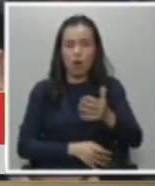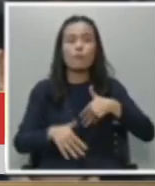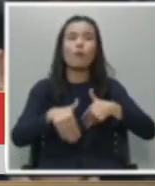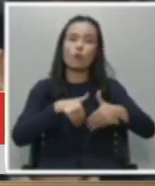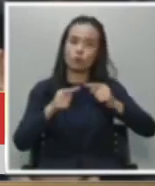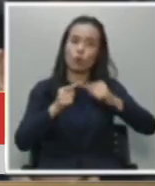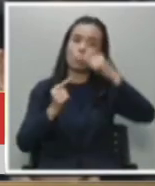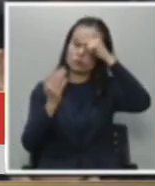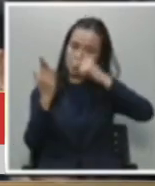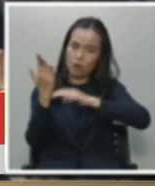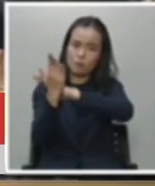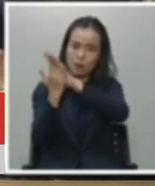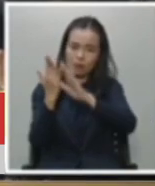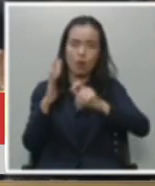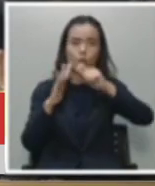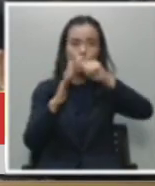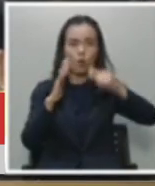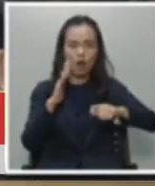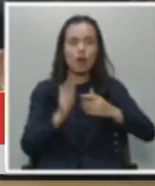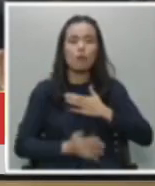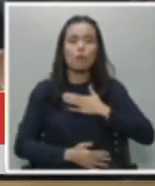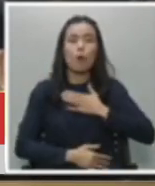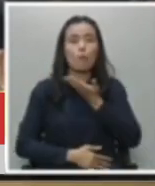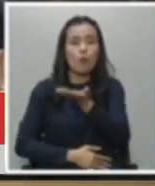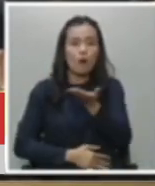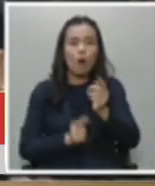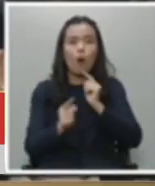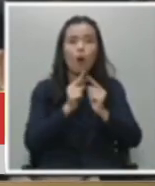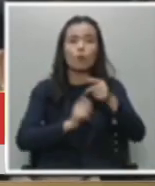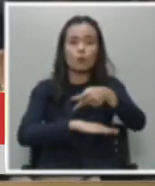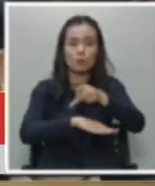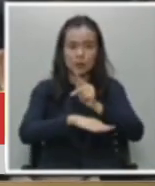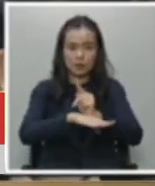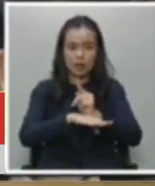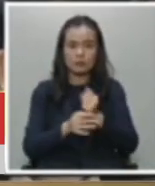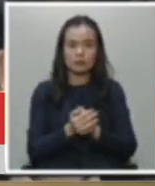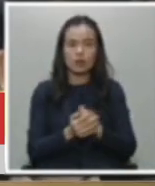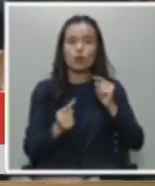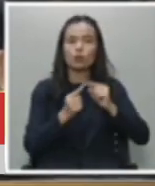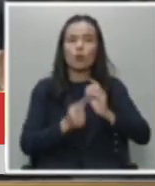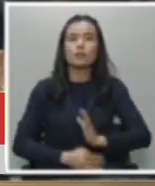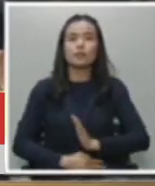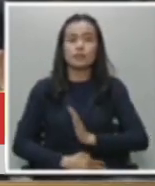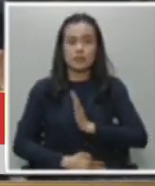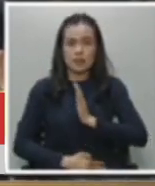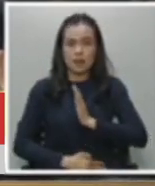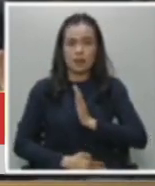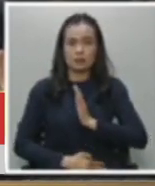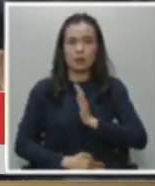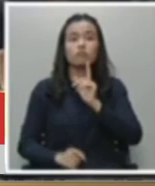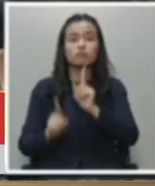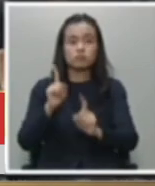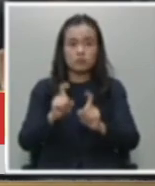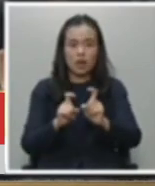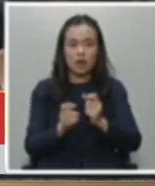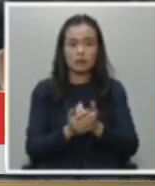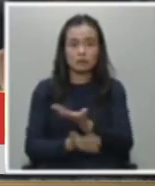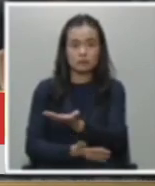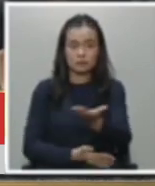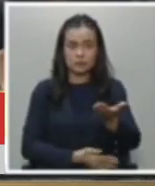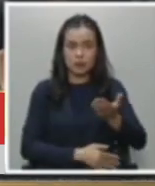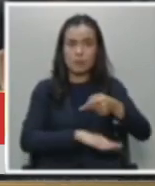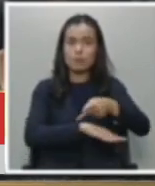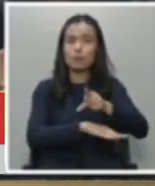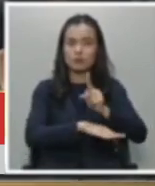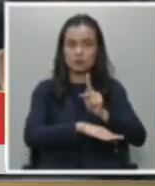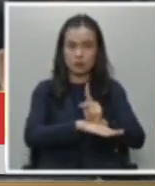ทศโดยเฉพาะอย่างยิ่งคนโคราชผมขออนุญาตปรึกษาท่านประธานนะครับเพื่อเป็นเกียรติแก่ผู้เสียชีวิตนะครับผมอยากให้สภาท่านประธ